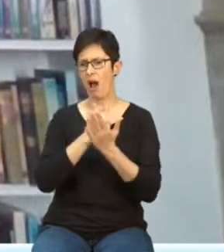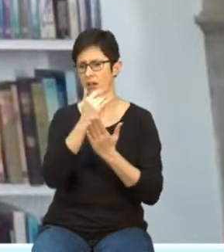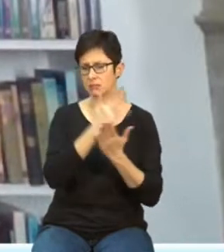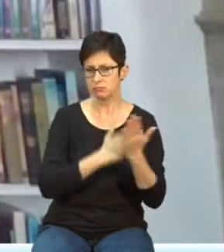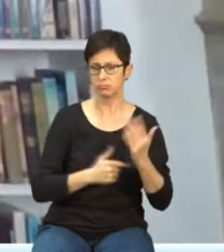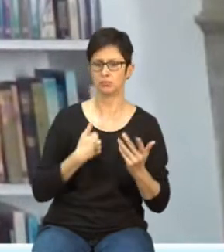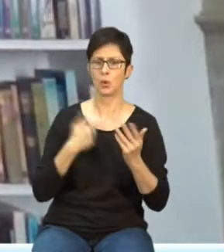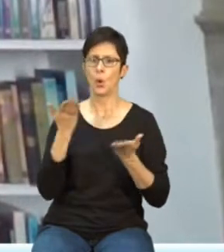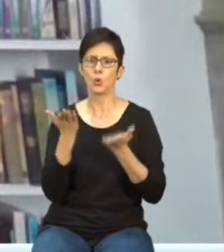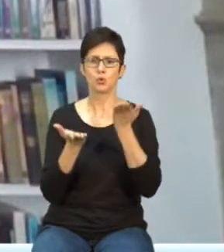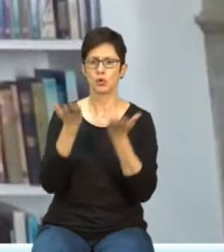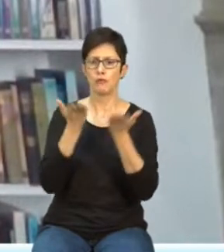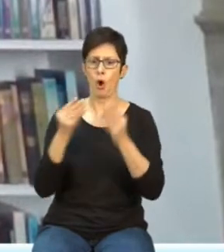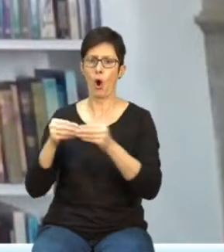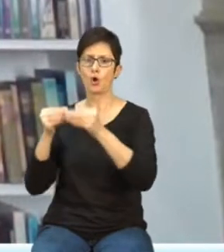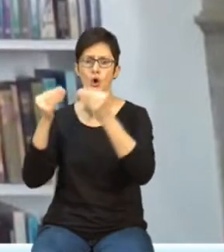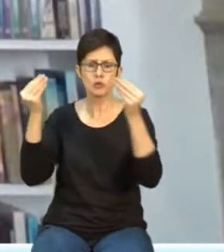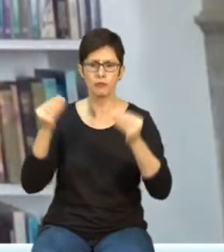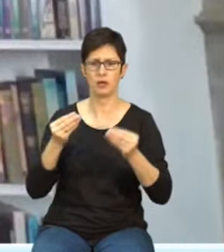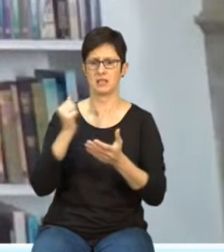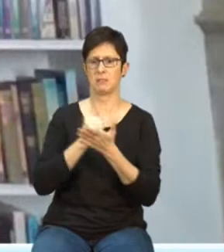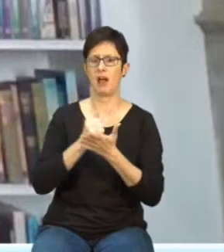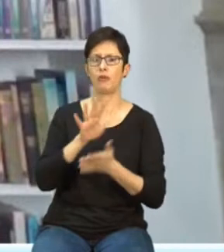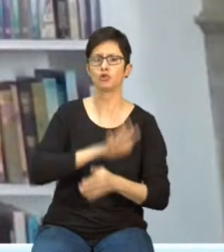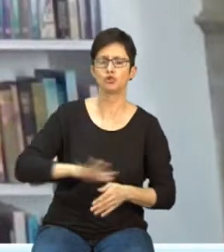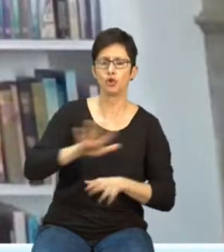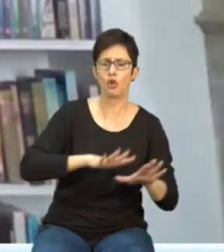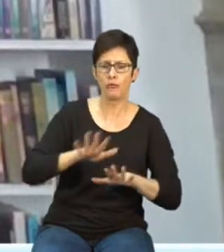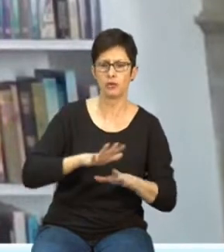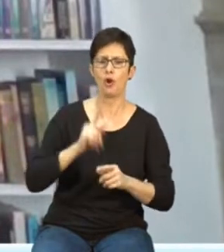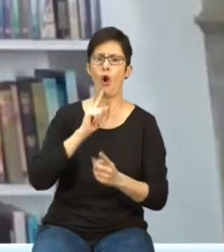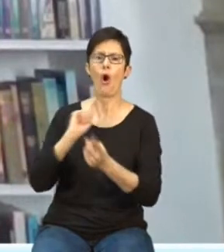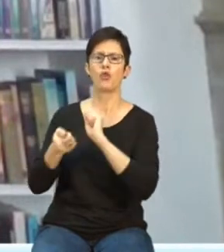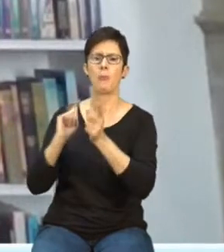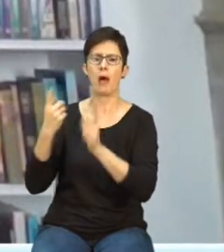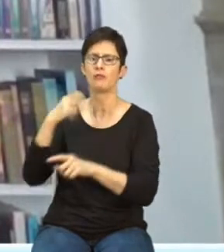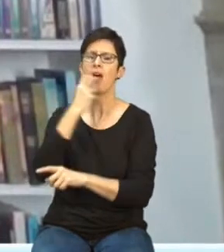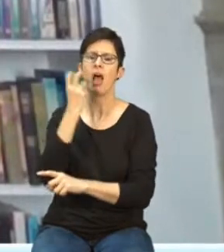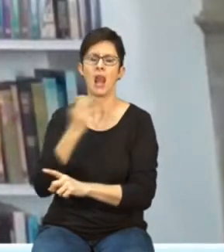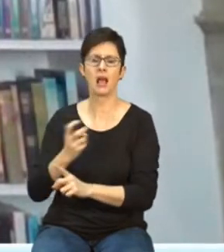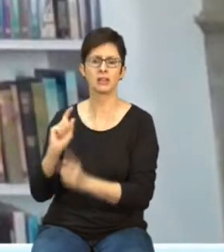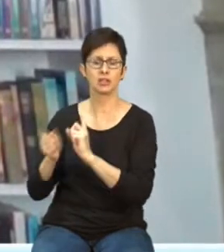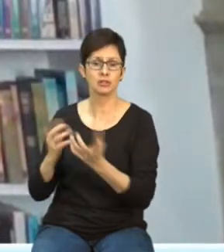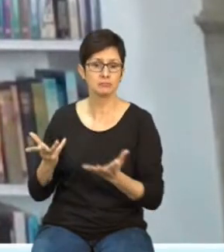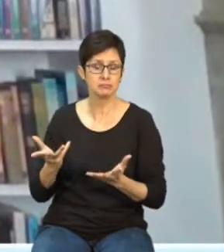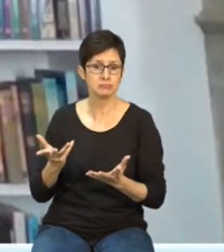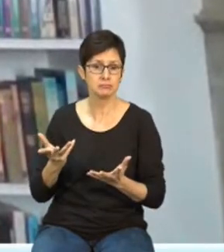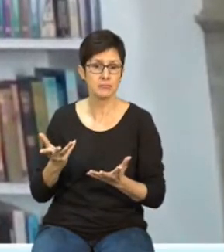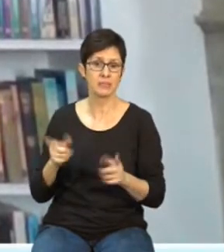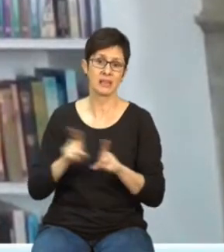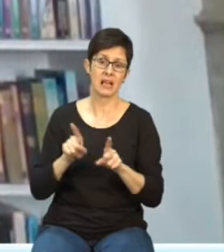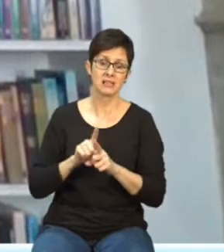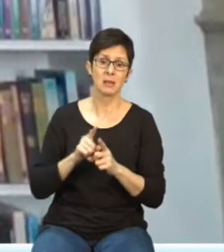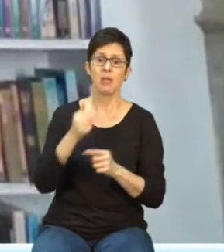zrównoważonego rozwoju kwestie środowiskowe kwestie odpadów elektrycznych także na przykład a także kwestie